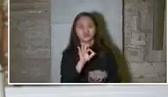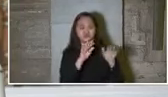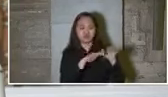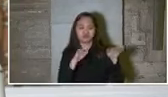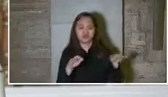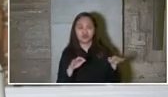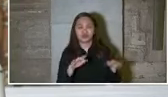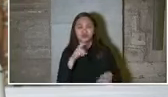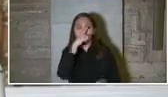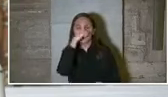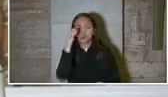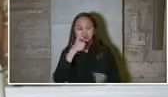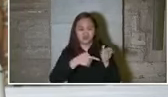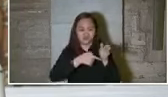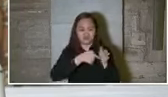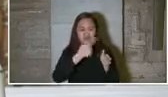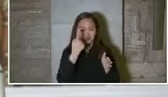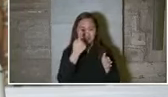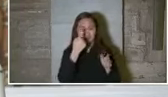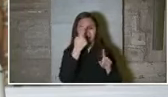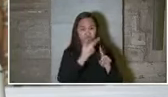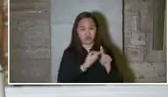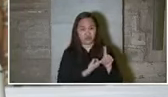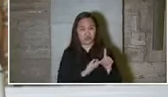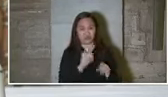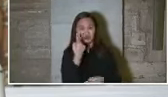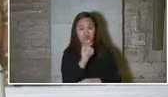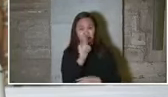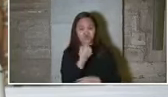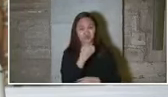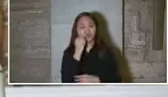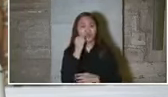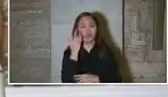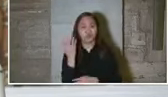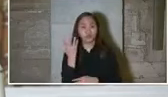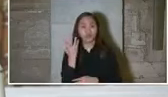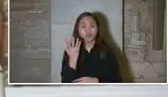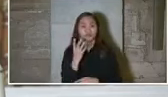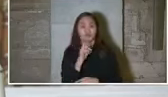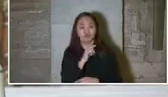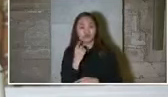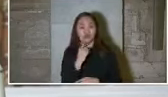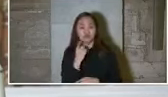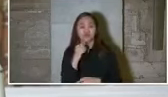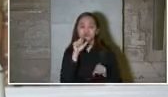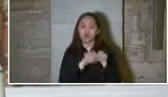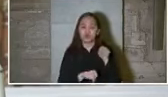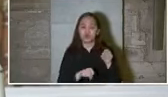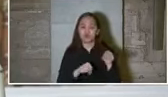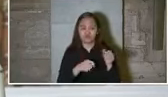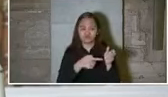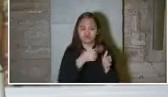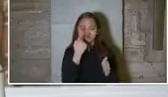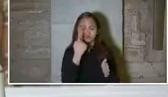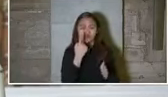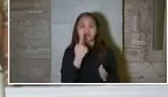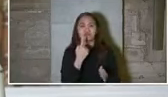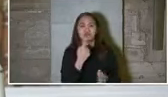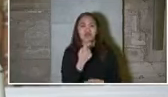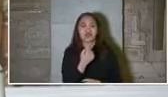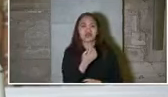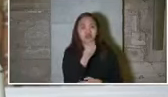Minsan lang kasi siya umuwi once a month. Kaya minsan lang niya matitikman ang paborito niyang luto